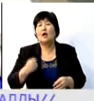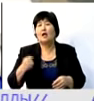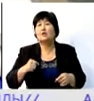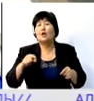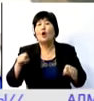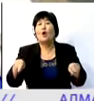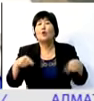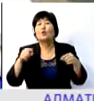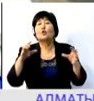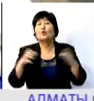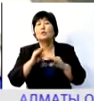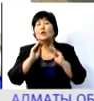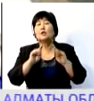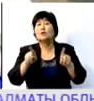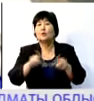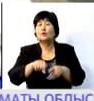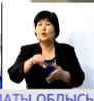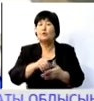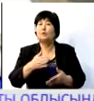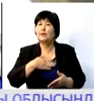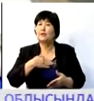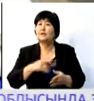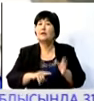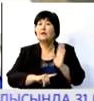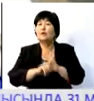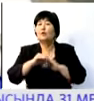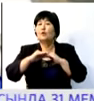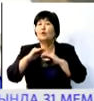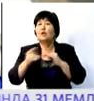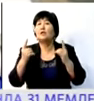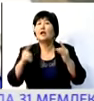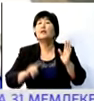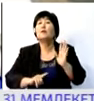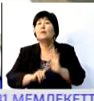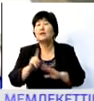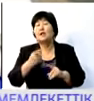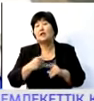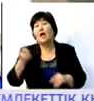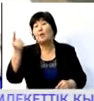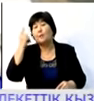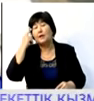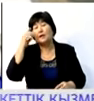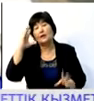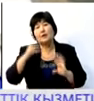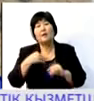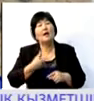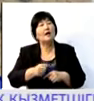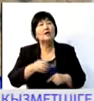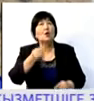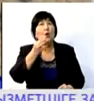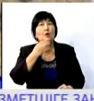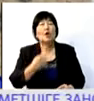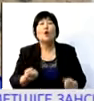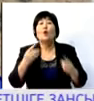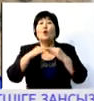құрылымын жасақтау, сол үстемдік құру біздің ұлы даладан бастау алғандығы жөндегі пікірі мақалада маған қатты ұнады. Ұлы